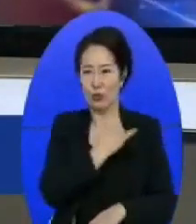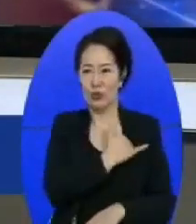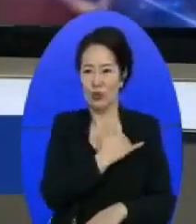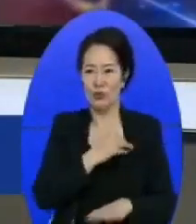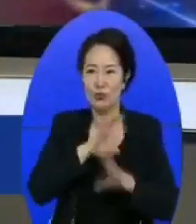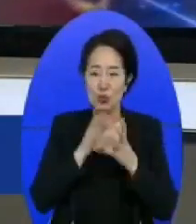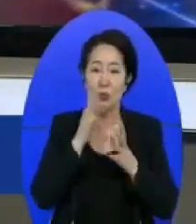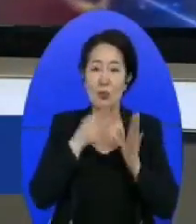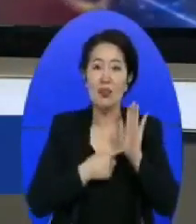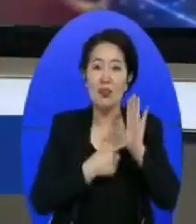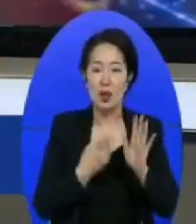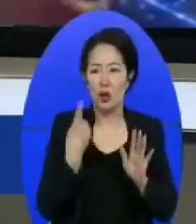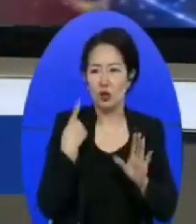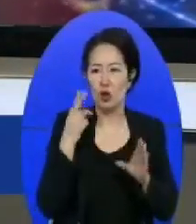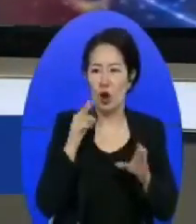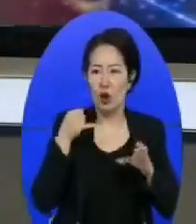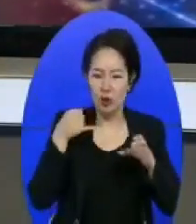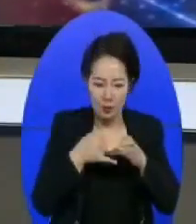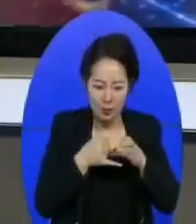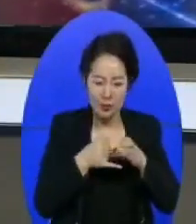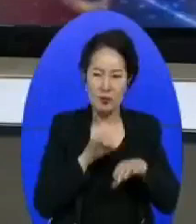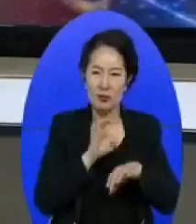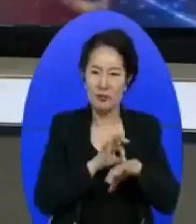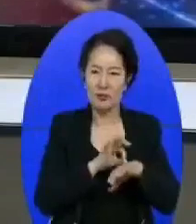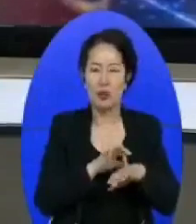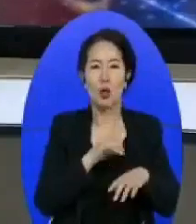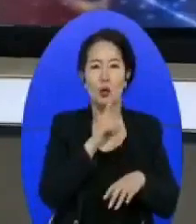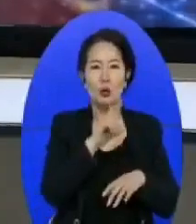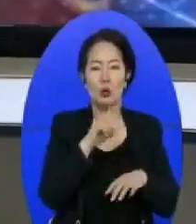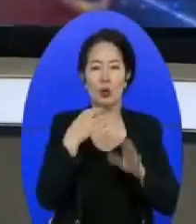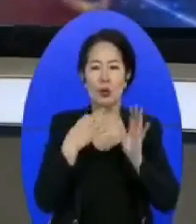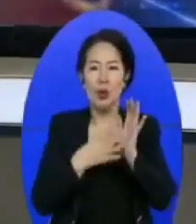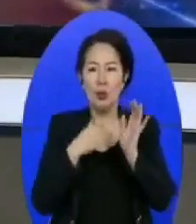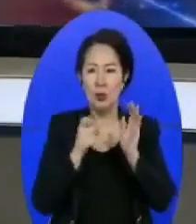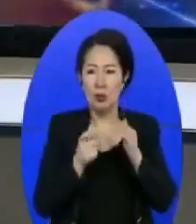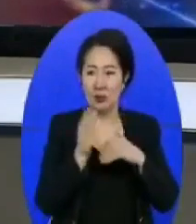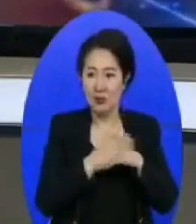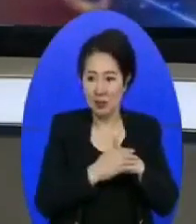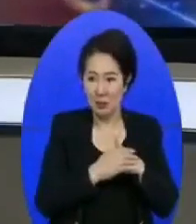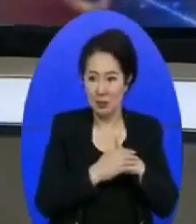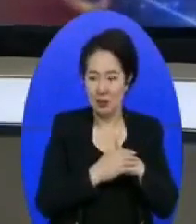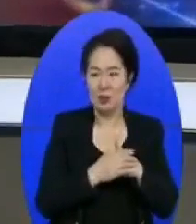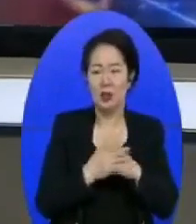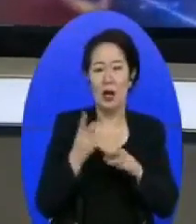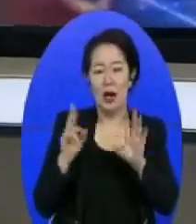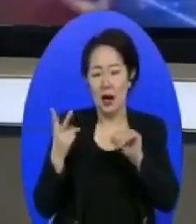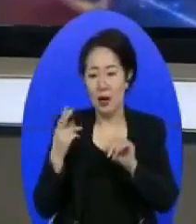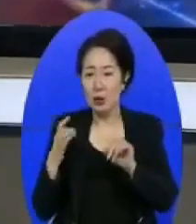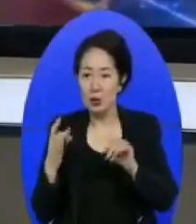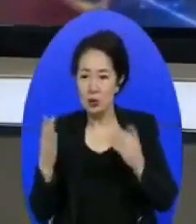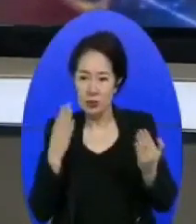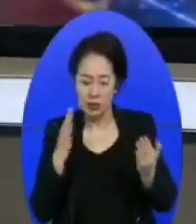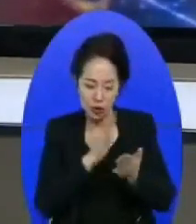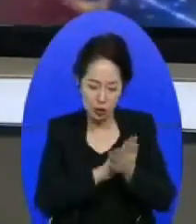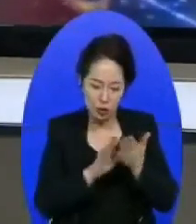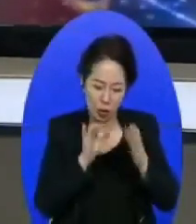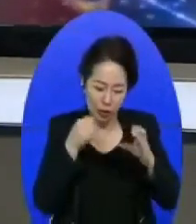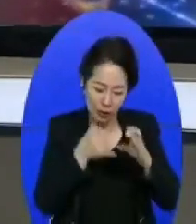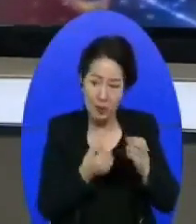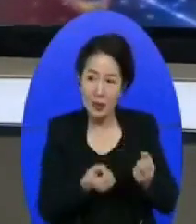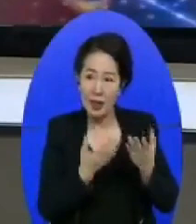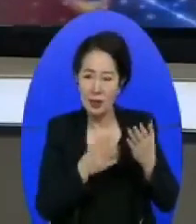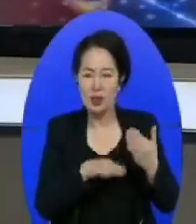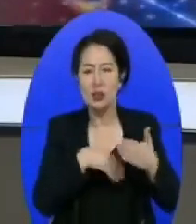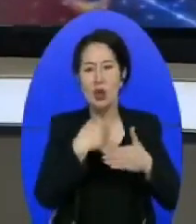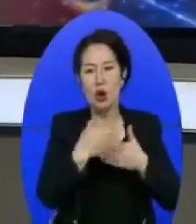бол өчигдөр тус улсад коронавирусын халдвараар 108 хүн нас барсан нь өнгөрсөн оны 12 дугаар сард анх одоо шин төрлийн коронавирус